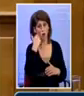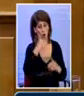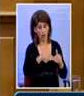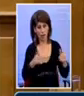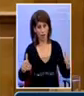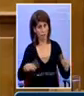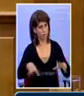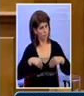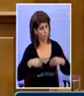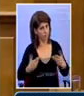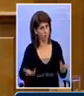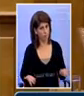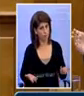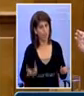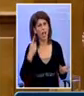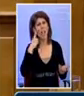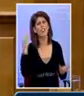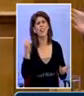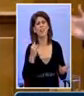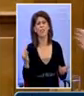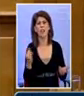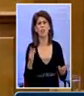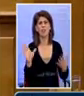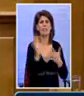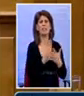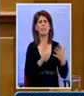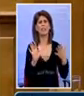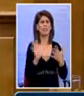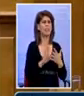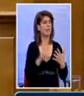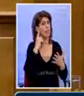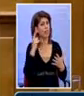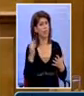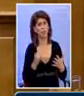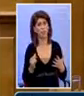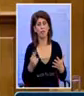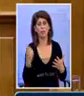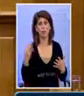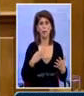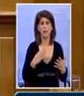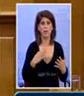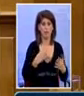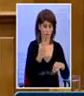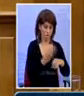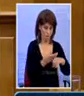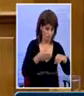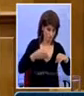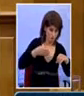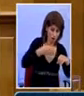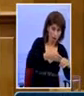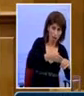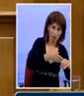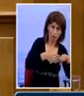ημερίζεστε? Δεν κατάλαβα τη σύγχυσή σας. Λέτε στα βράχια από τη μια πλευρά,